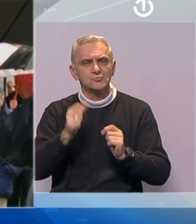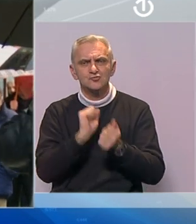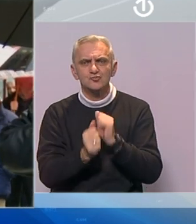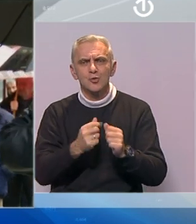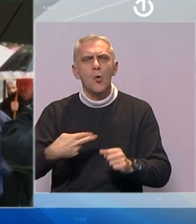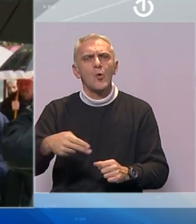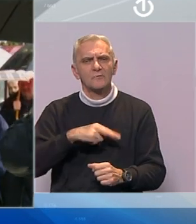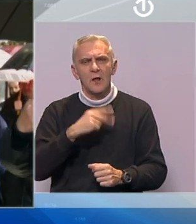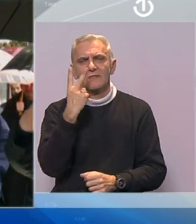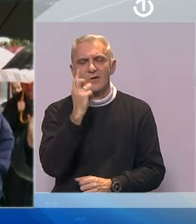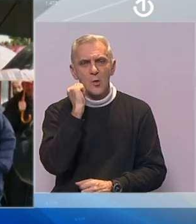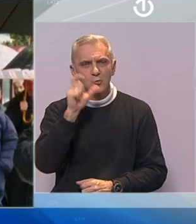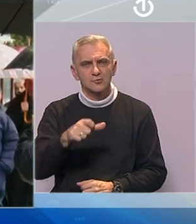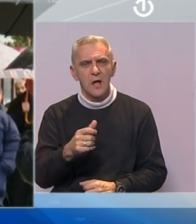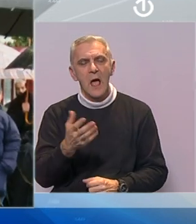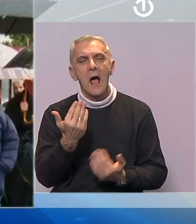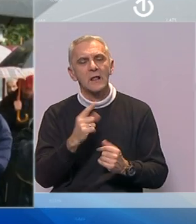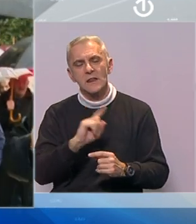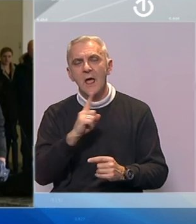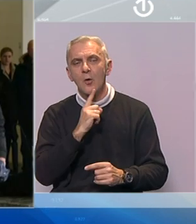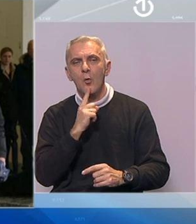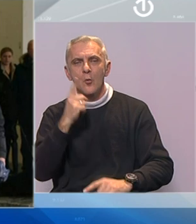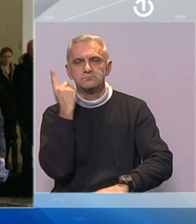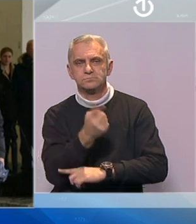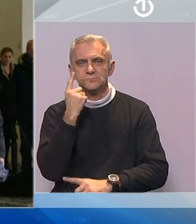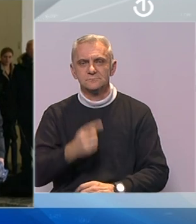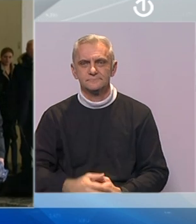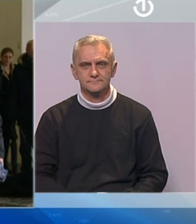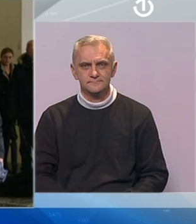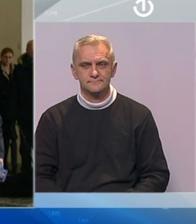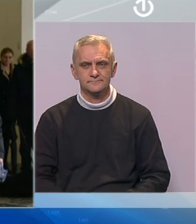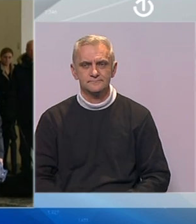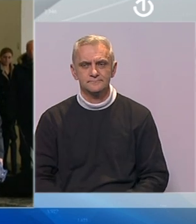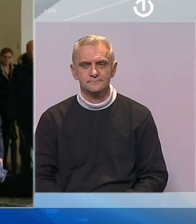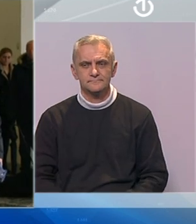su odgovarale 2 osobe, ali ne i nalogodavci.